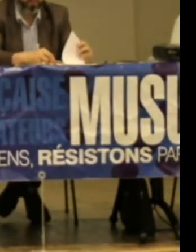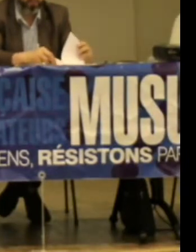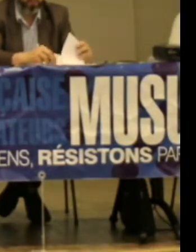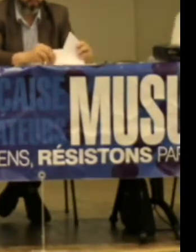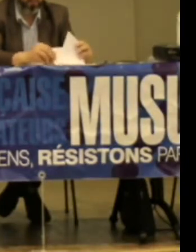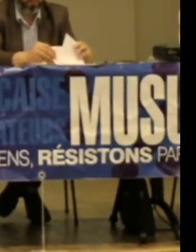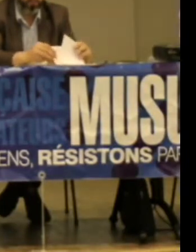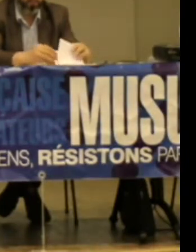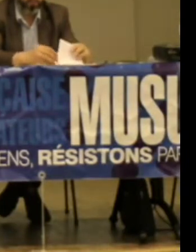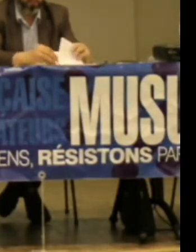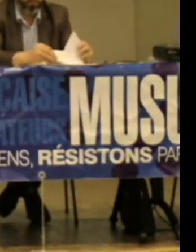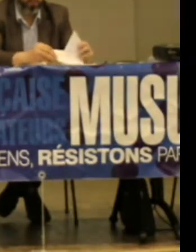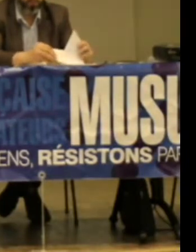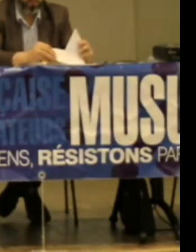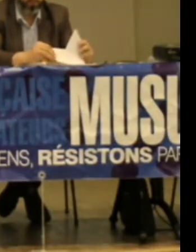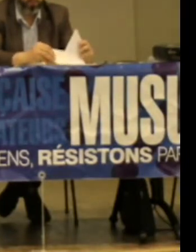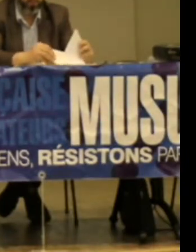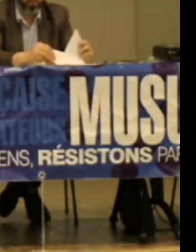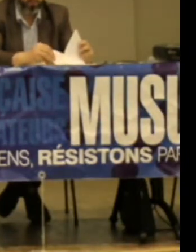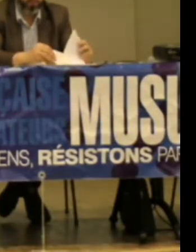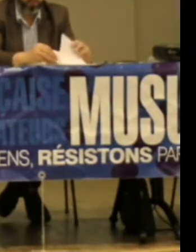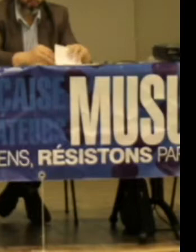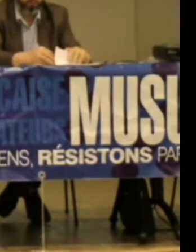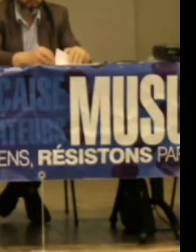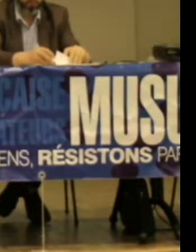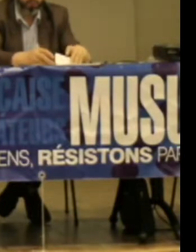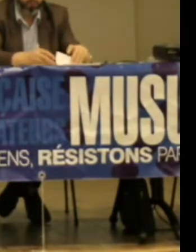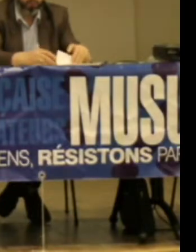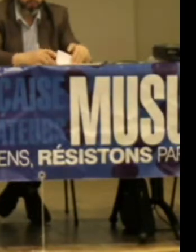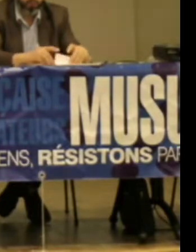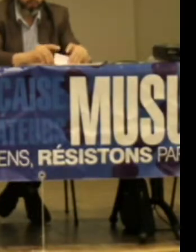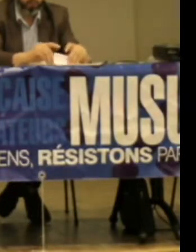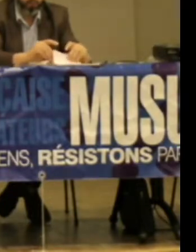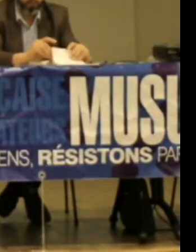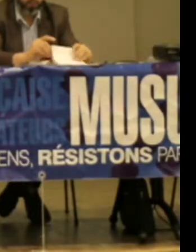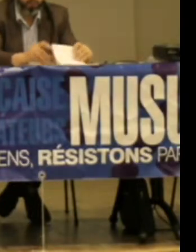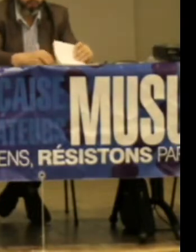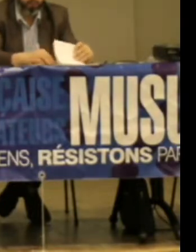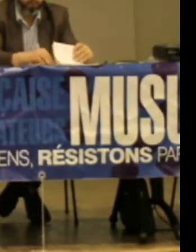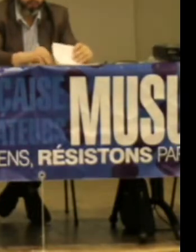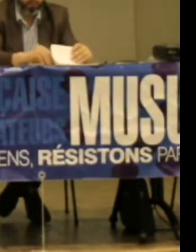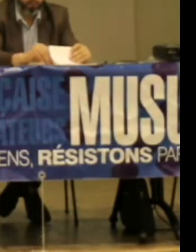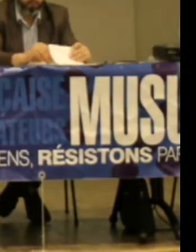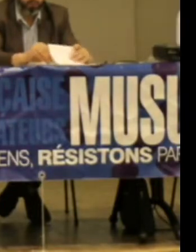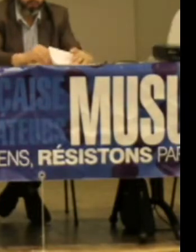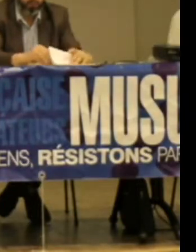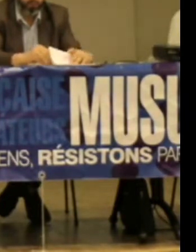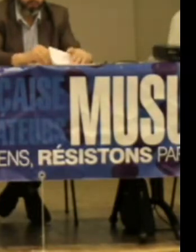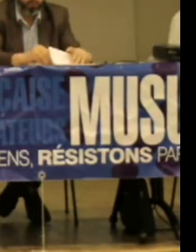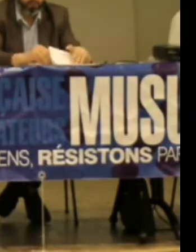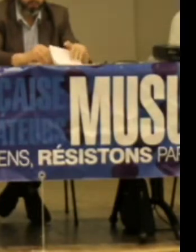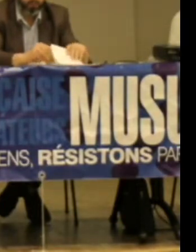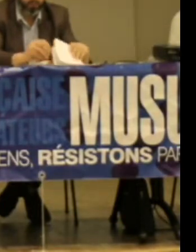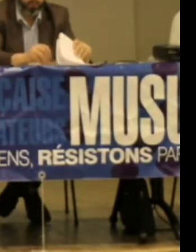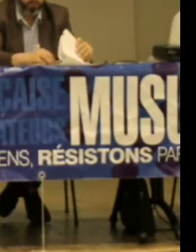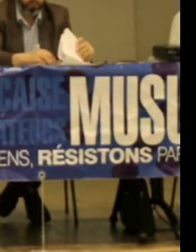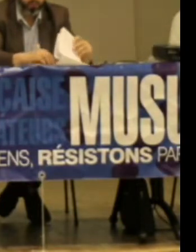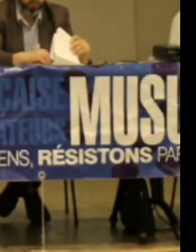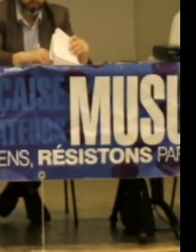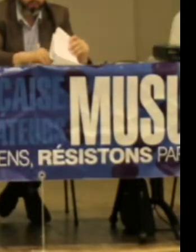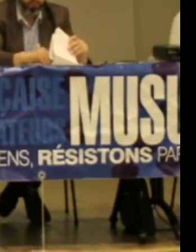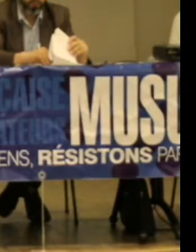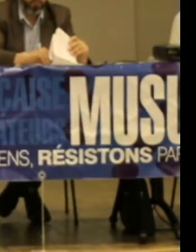السلام عليكم بونجور bienvenue à la conférence organisée par l'UGM en partenariat